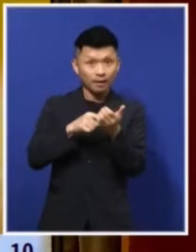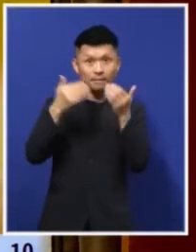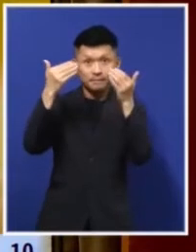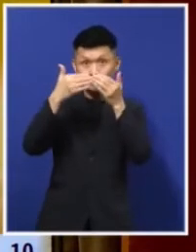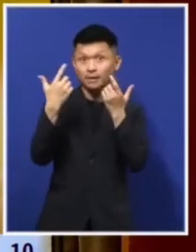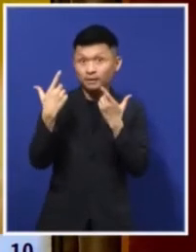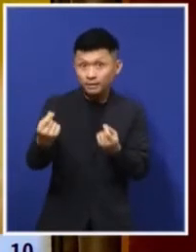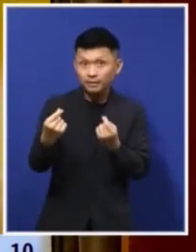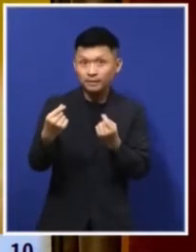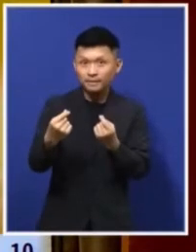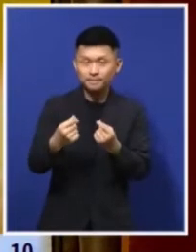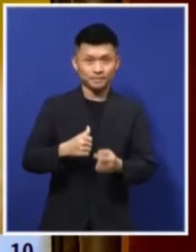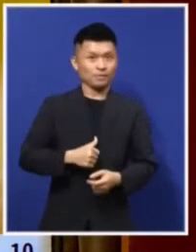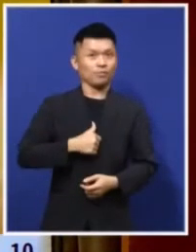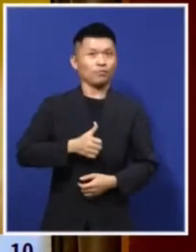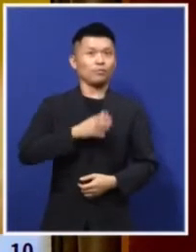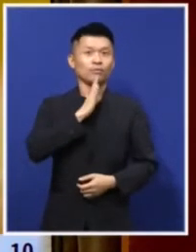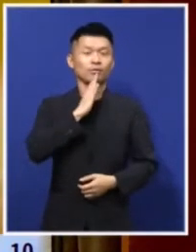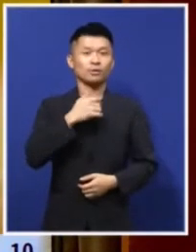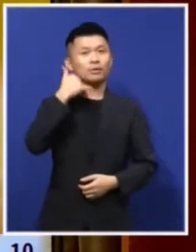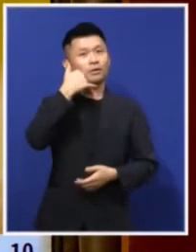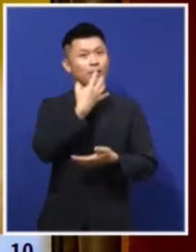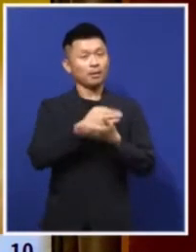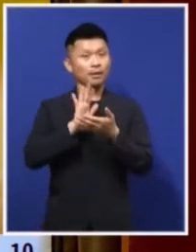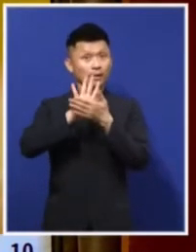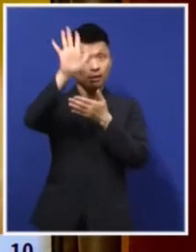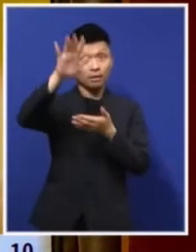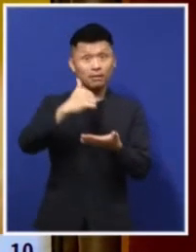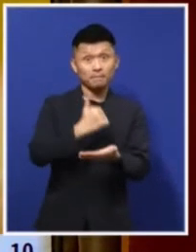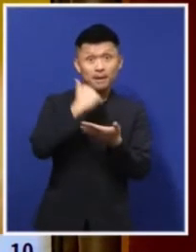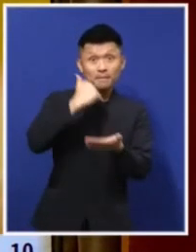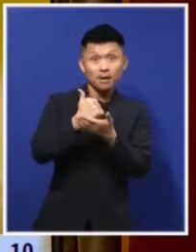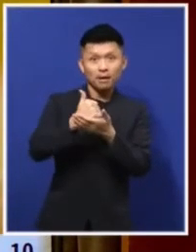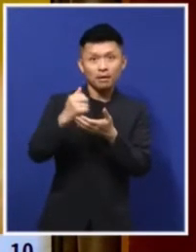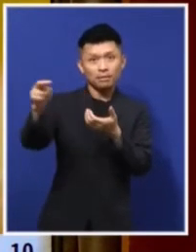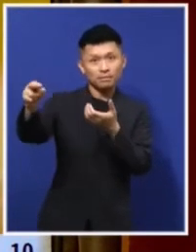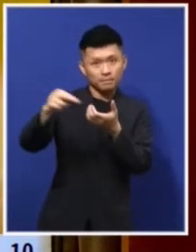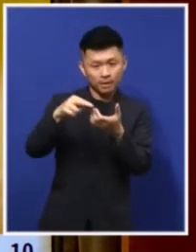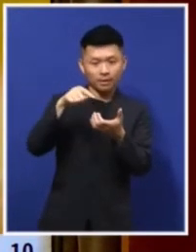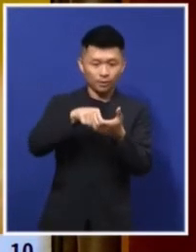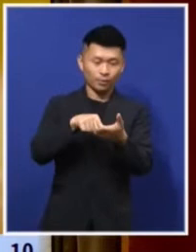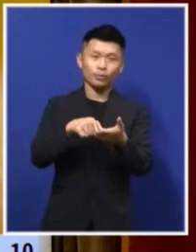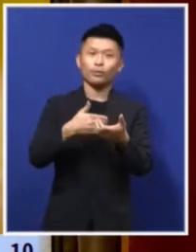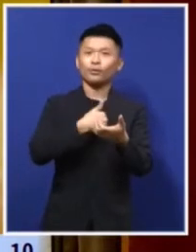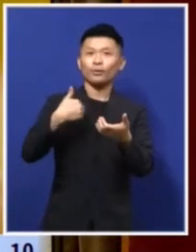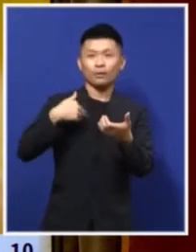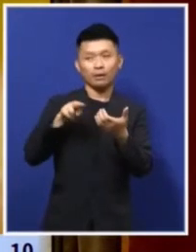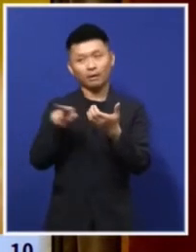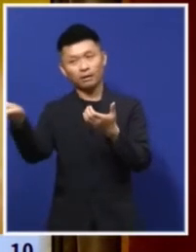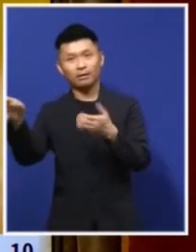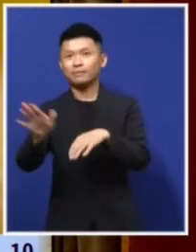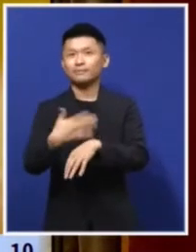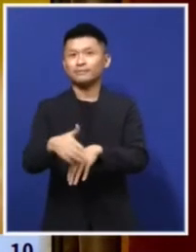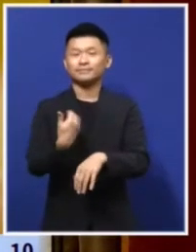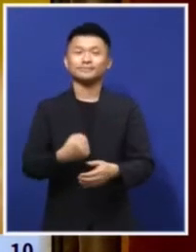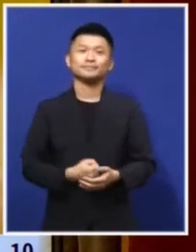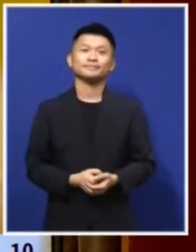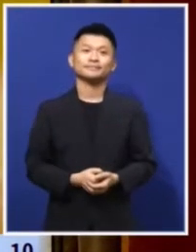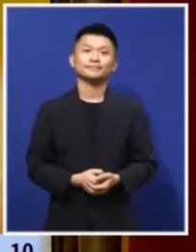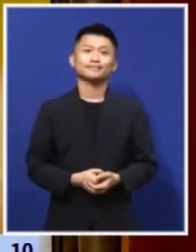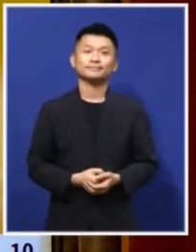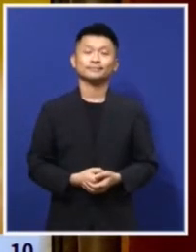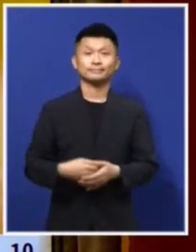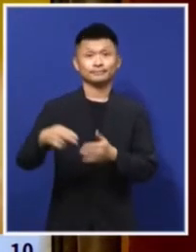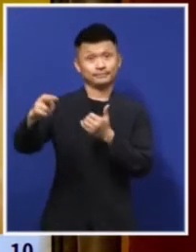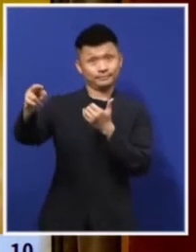证，确保说这个手机的号码之后中签的时候的简讯呢，是能够发得到你的手机的。那除了个